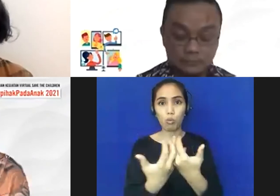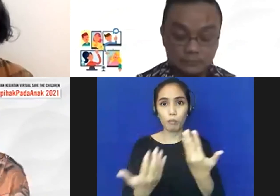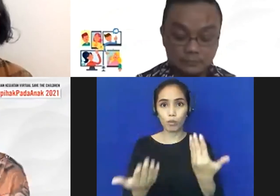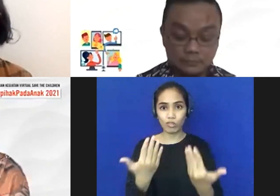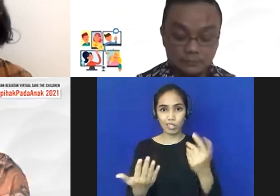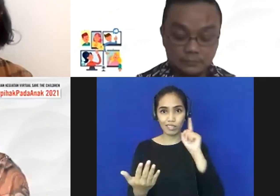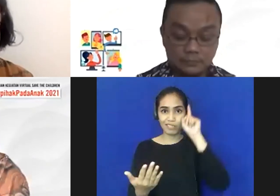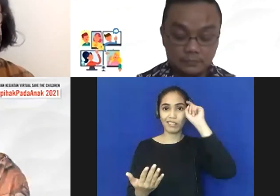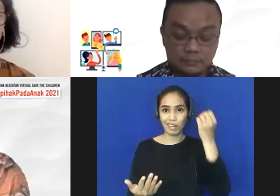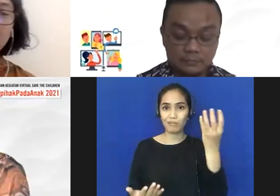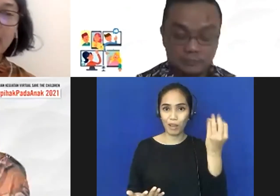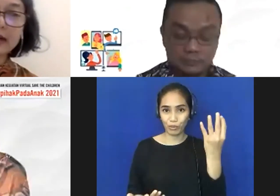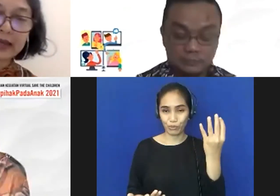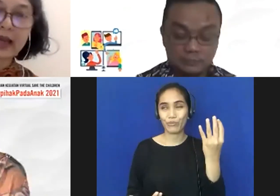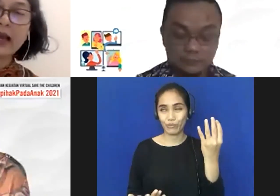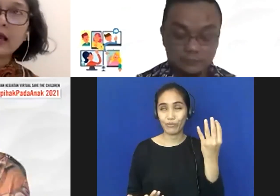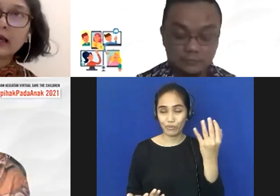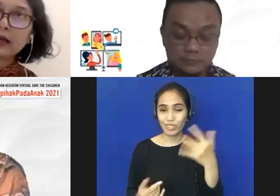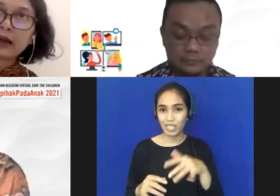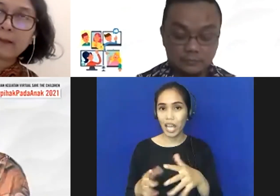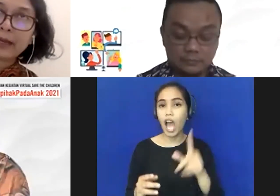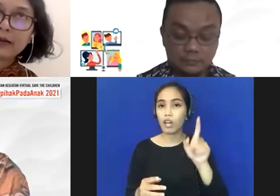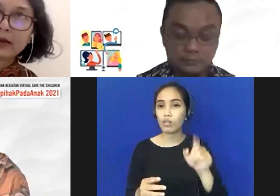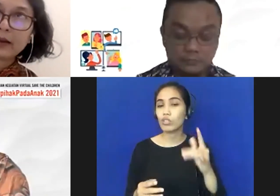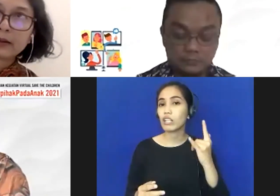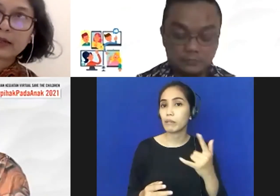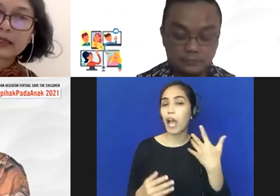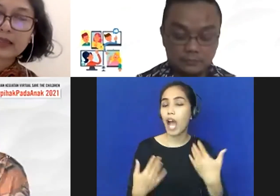gitu misalnya. Jadi tetap ada